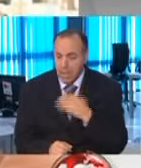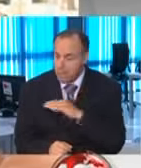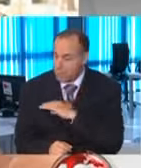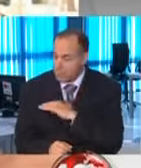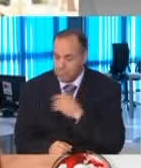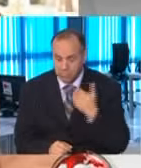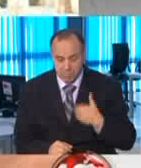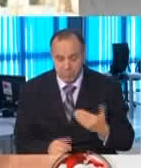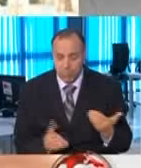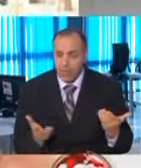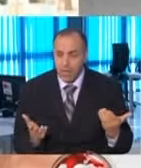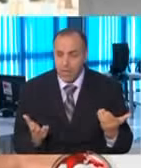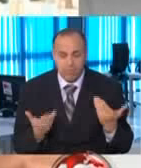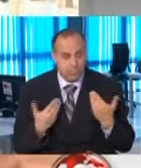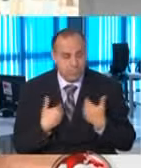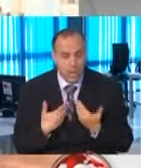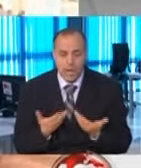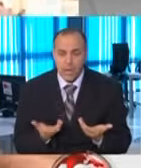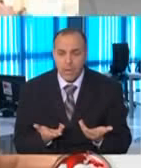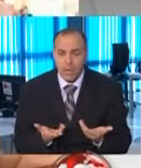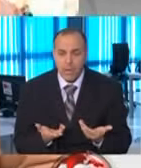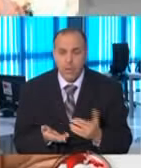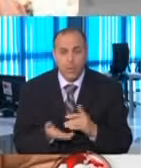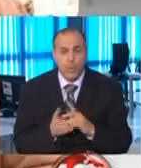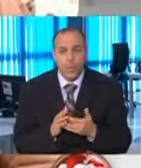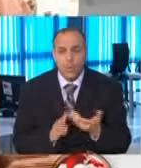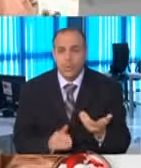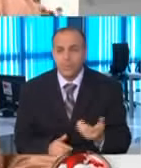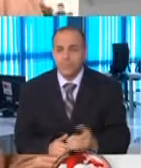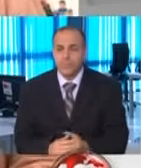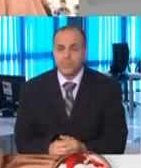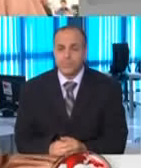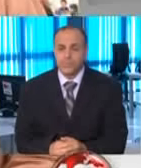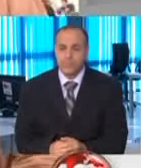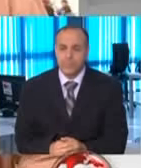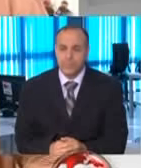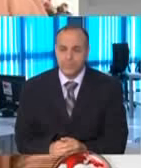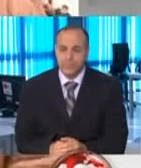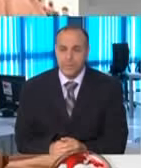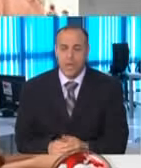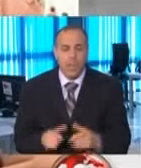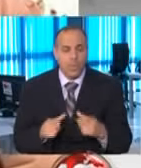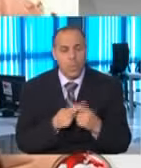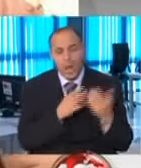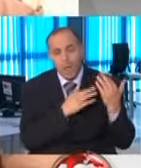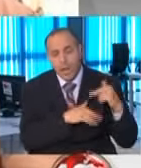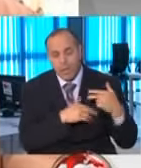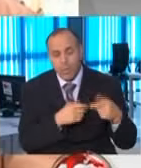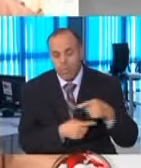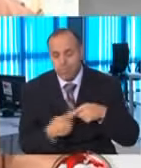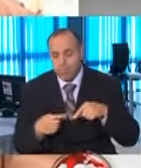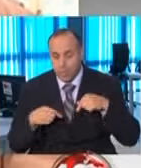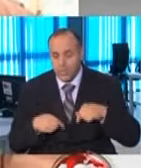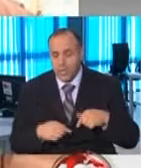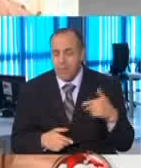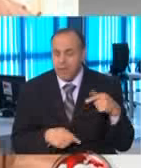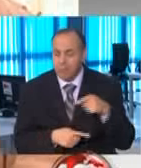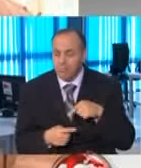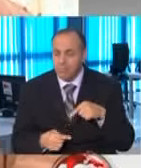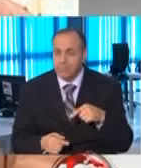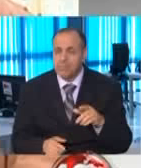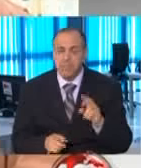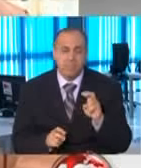المسؤولية لحد بقدر ما نحملها إلى كل معناها الحكومات المتعاقبة، والوضع بقي